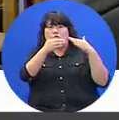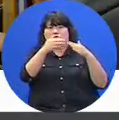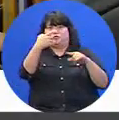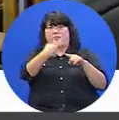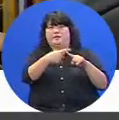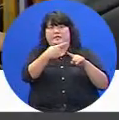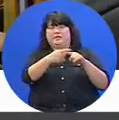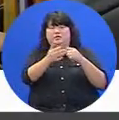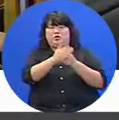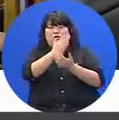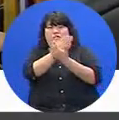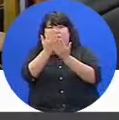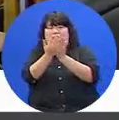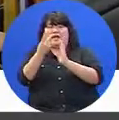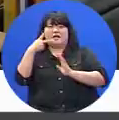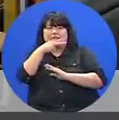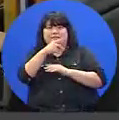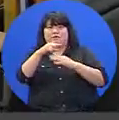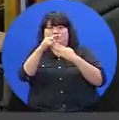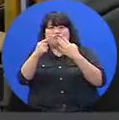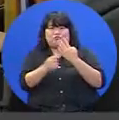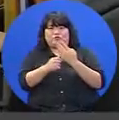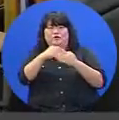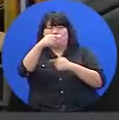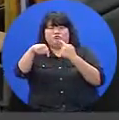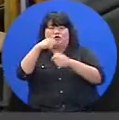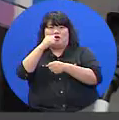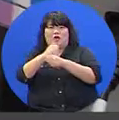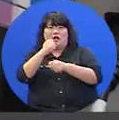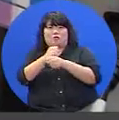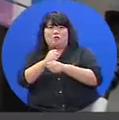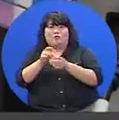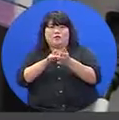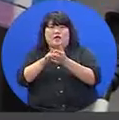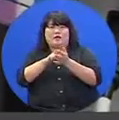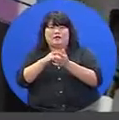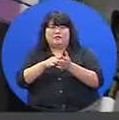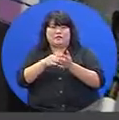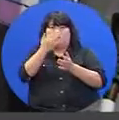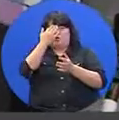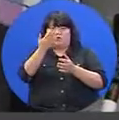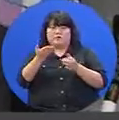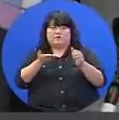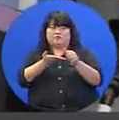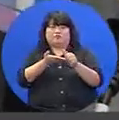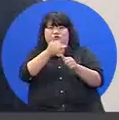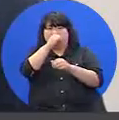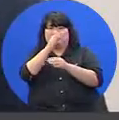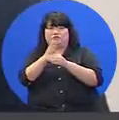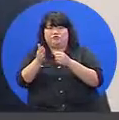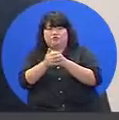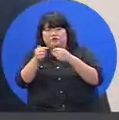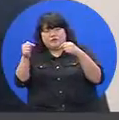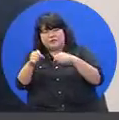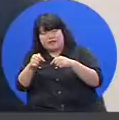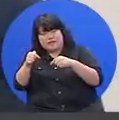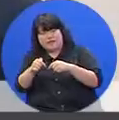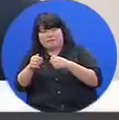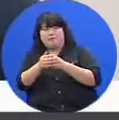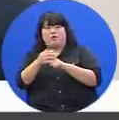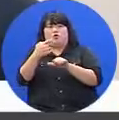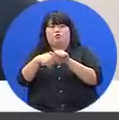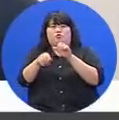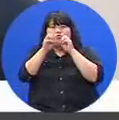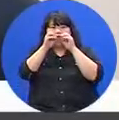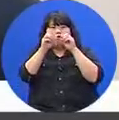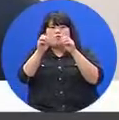마찬가지로 다양한 금연 프로그램을 운영하고 금연 보조제를 무료로 지원합니다. 상담이라든가 그다음에 어떤 교육